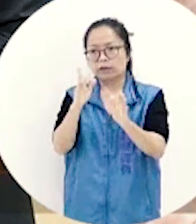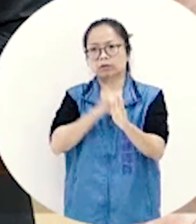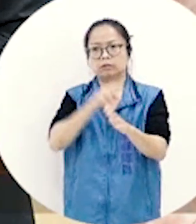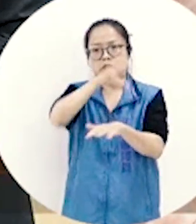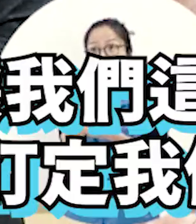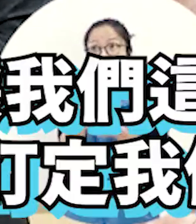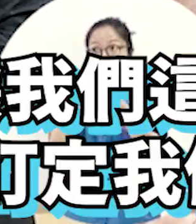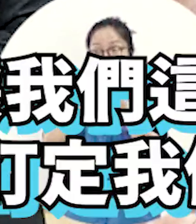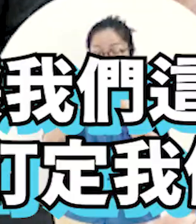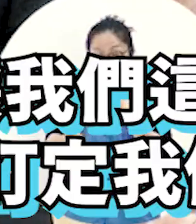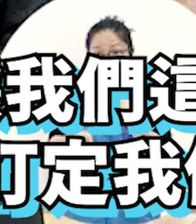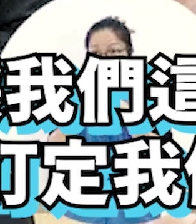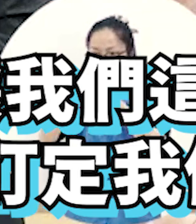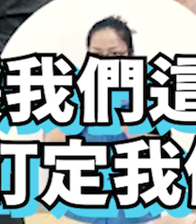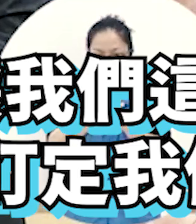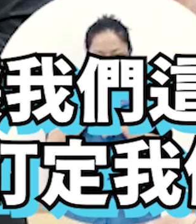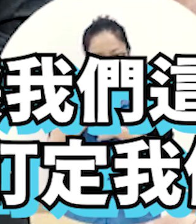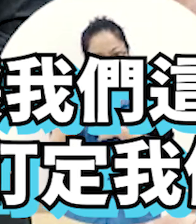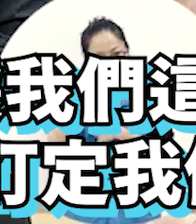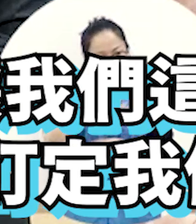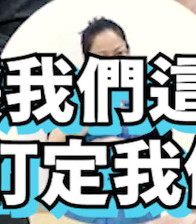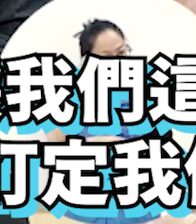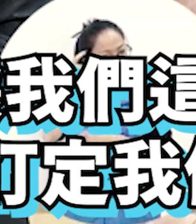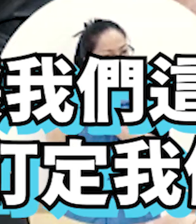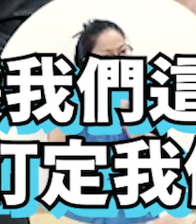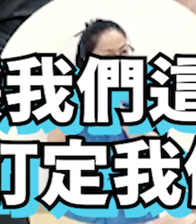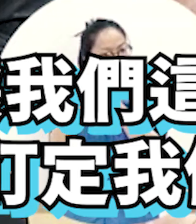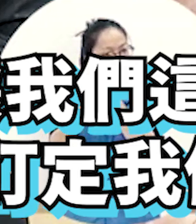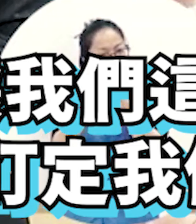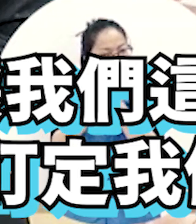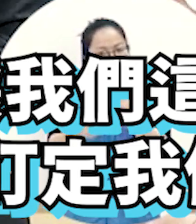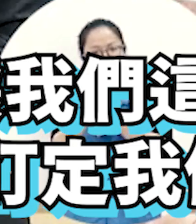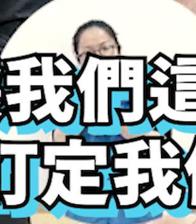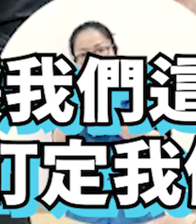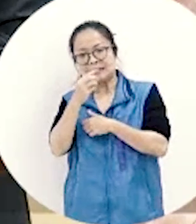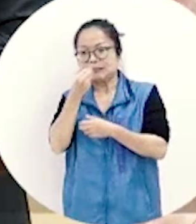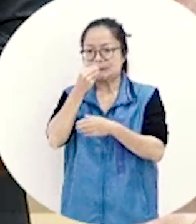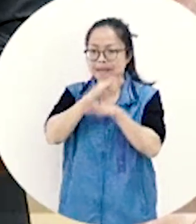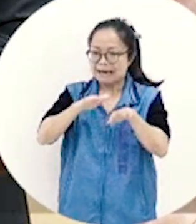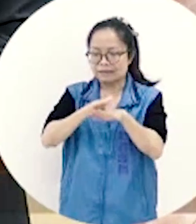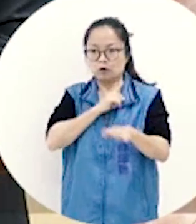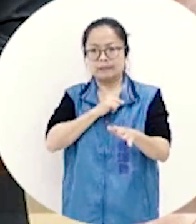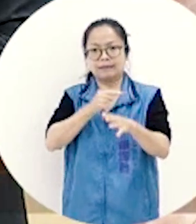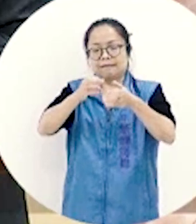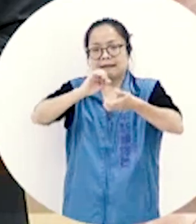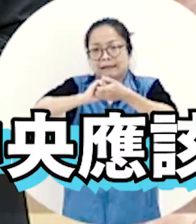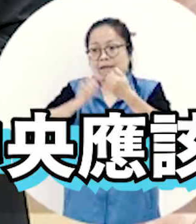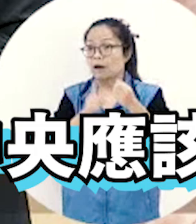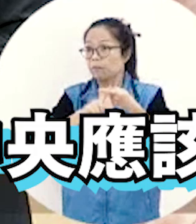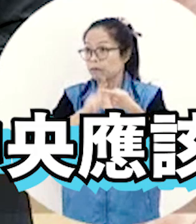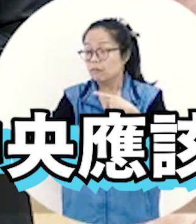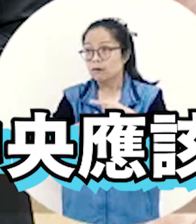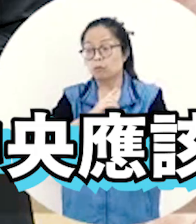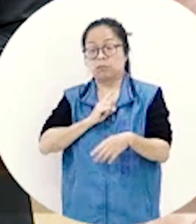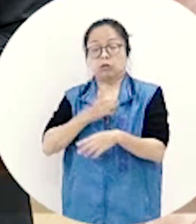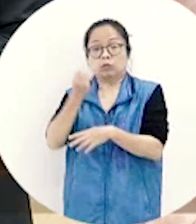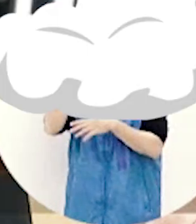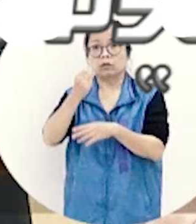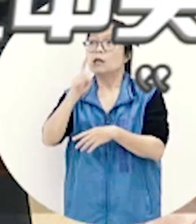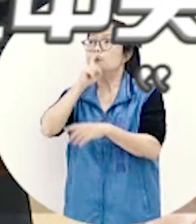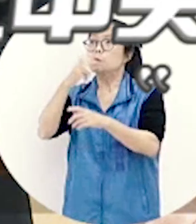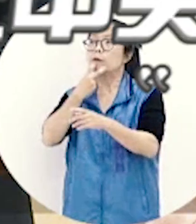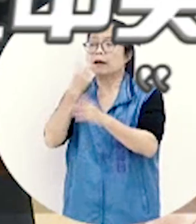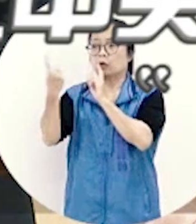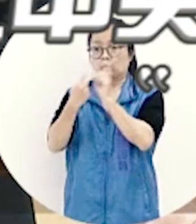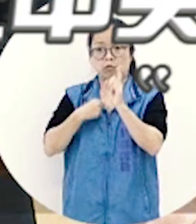项，没错吧？我们可以根据我们这边的卫生管理或食品安全订定我们自己的法规，这是我们的权利嘛？对，那中央应该尊重。